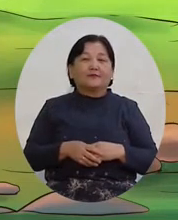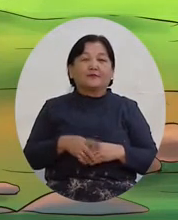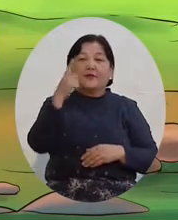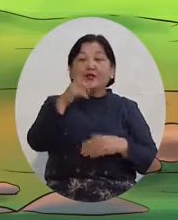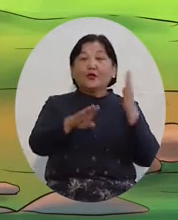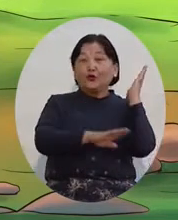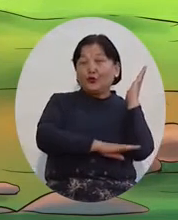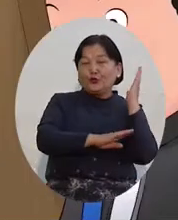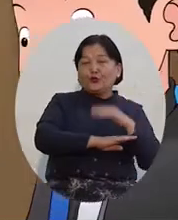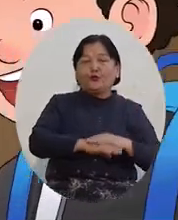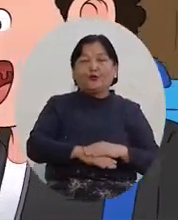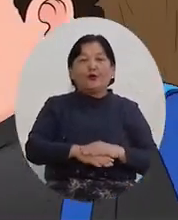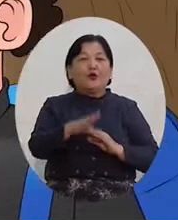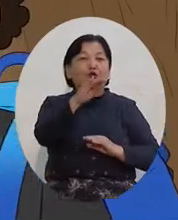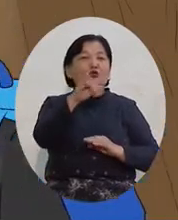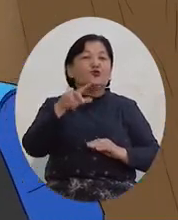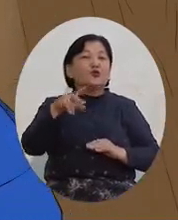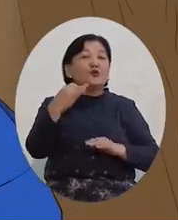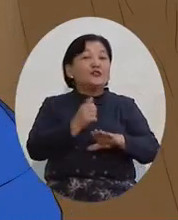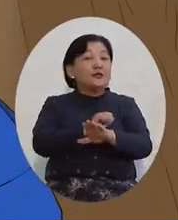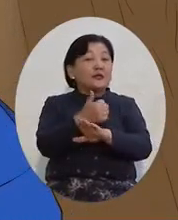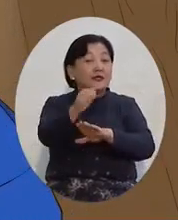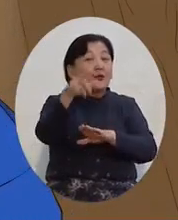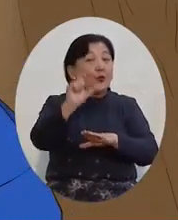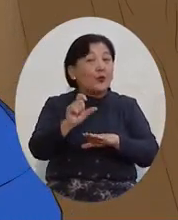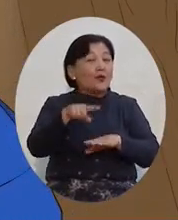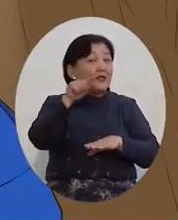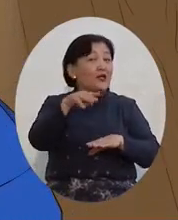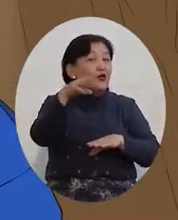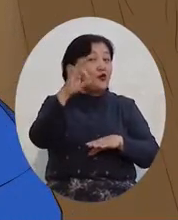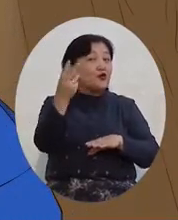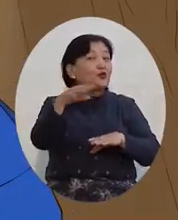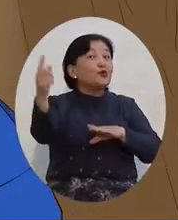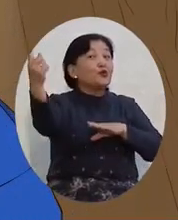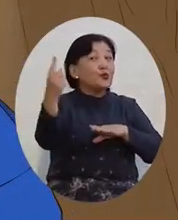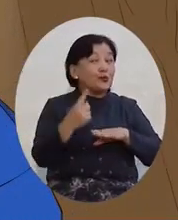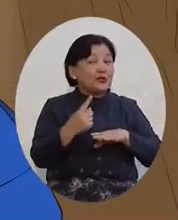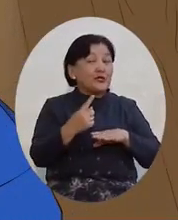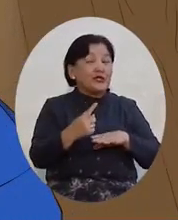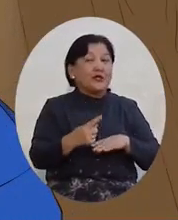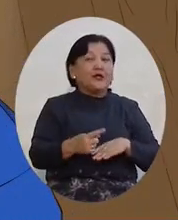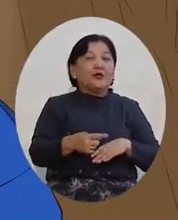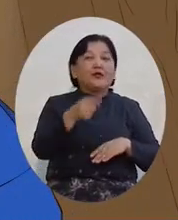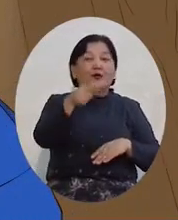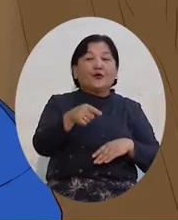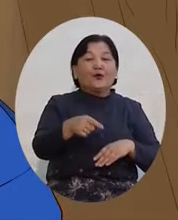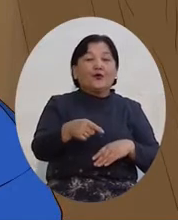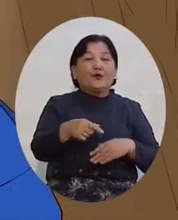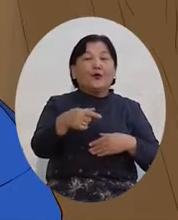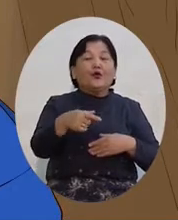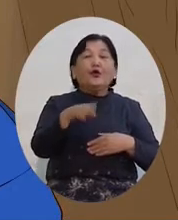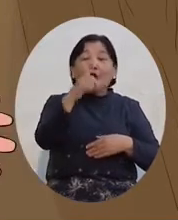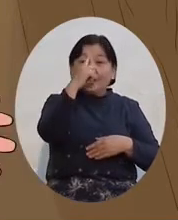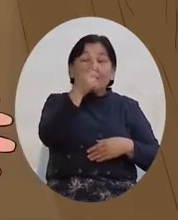Нэгэн өдөр жуулчин тэдний досгонд хөл тавьмагц нөгөөх дот хэлж